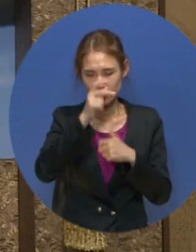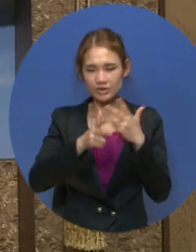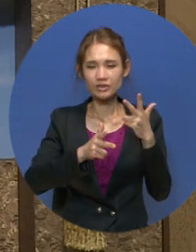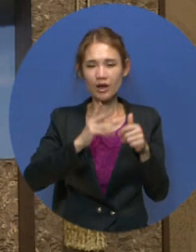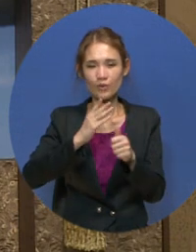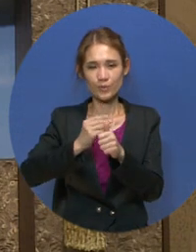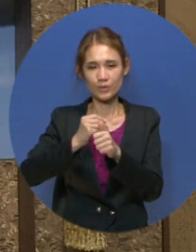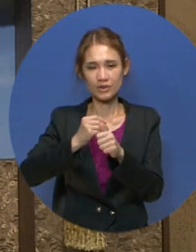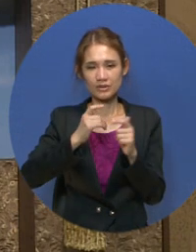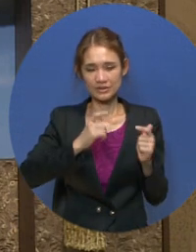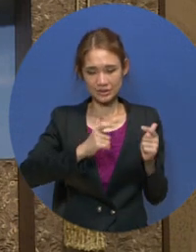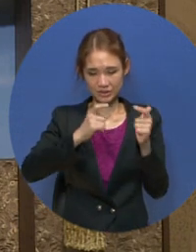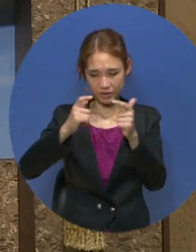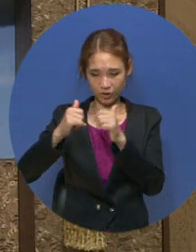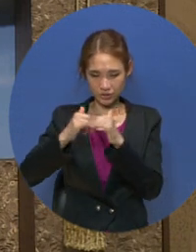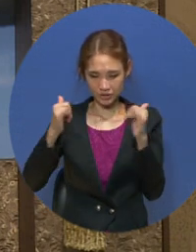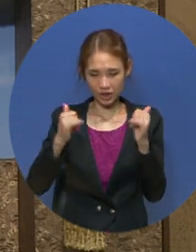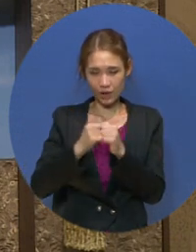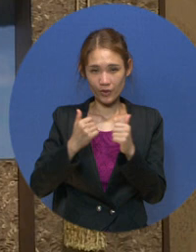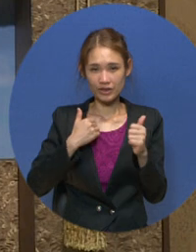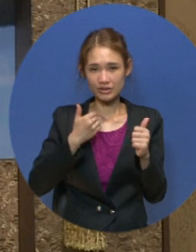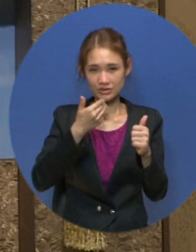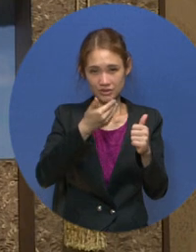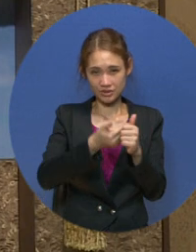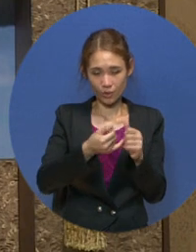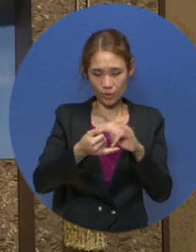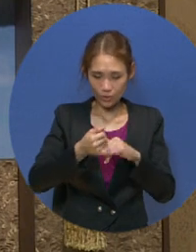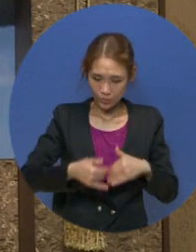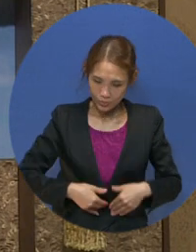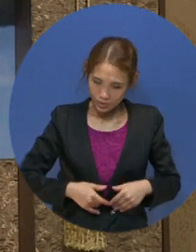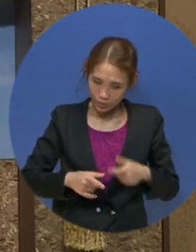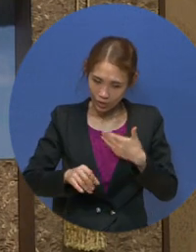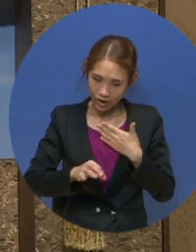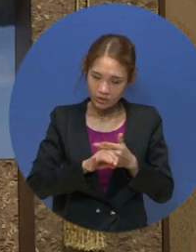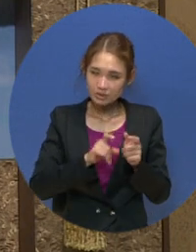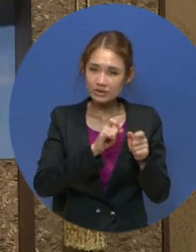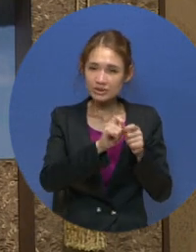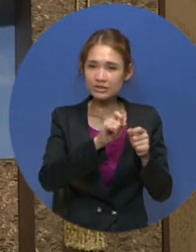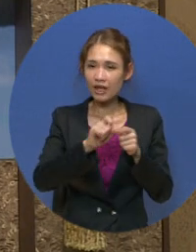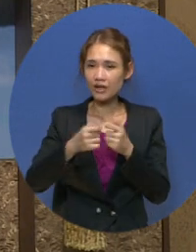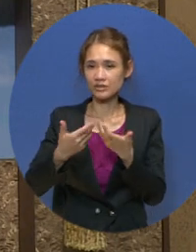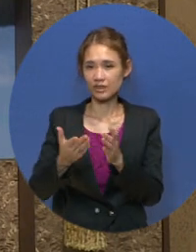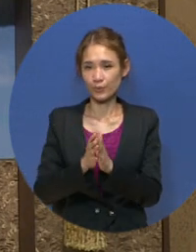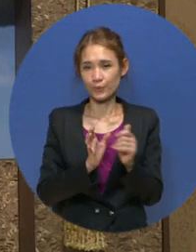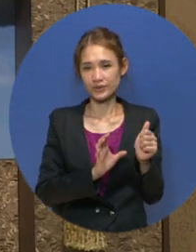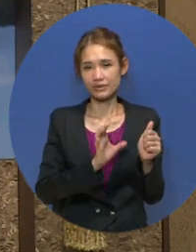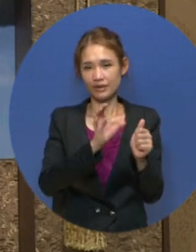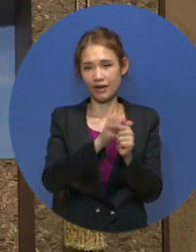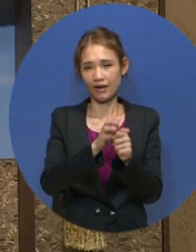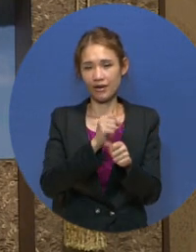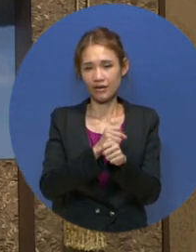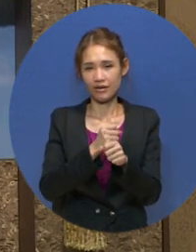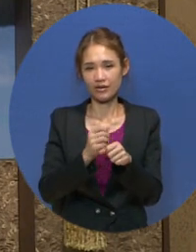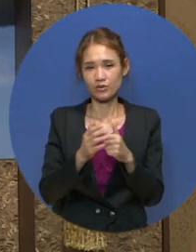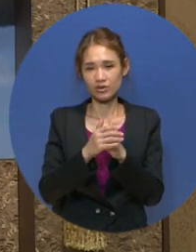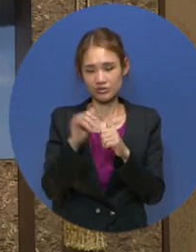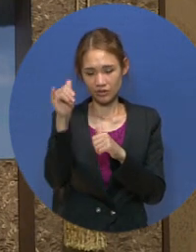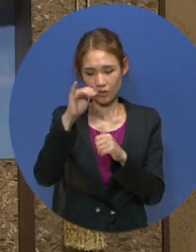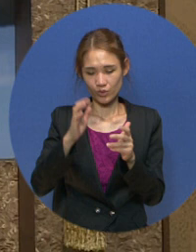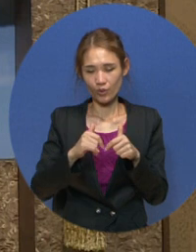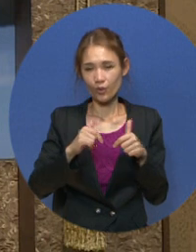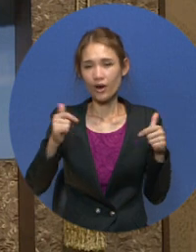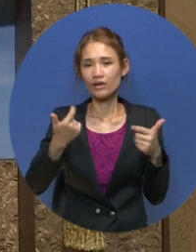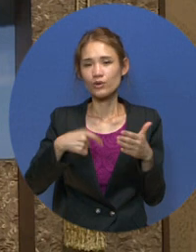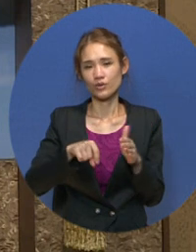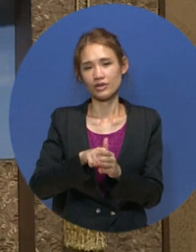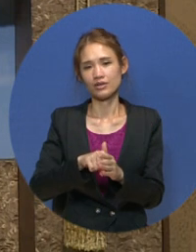모형들을 지역사회에 이양하고 또 필요하다면 지자체에도 이양을 하고 그리고 전국에도 확산시킬 수 있는